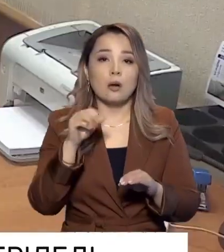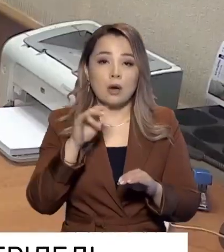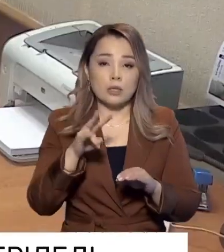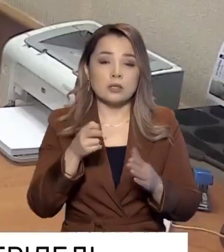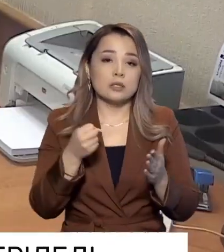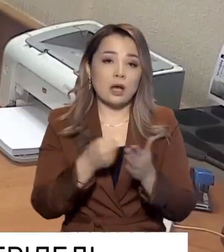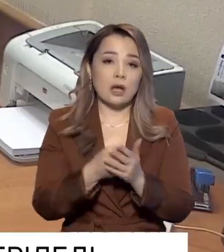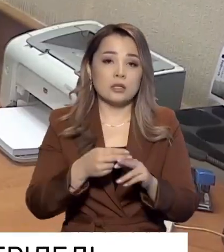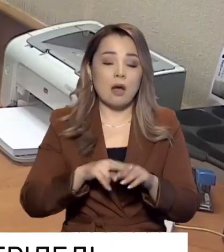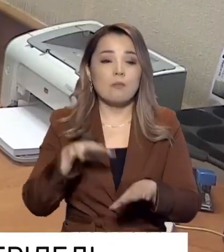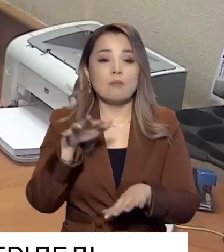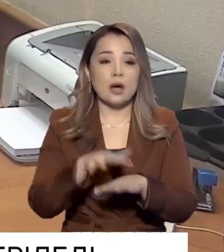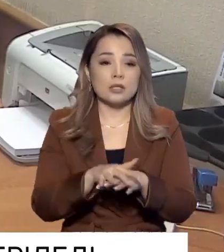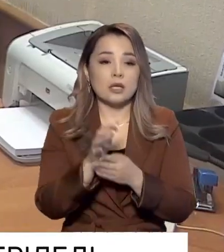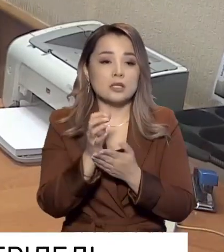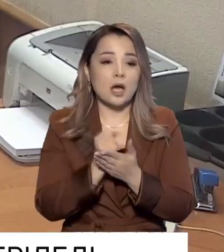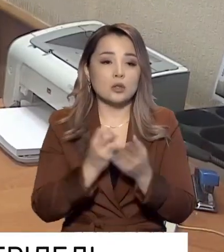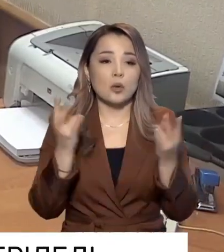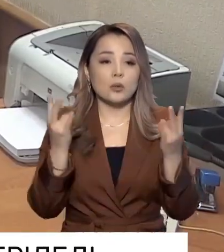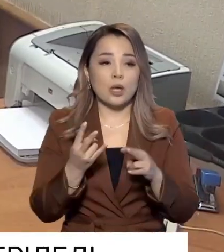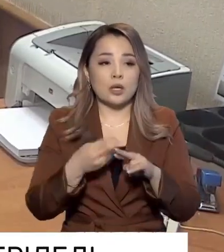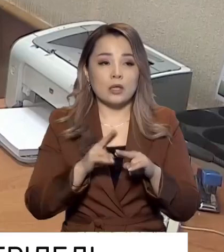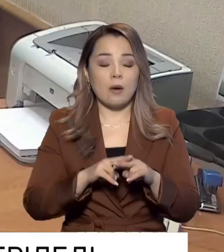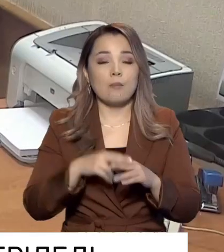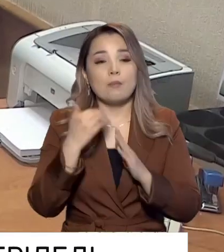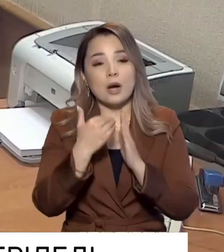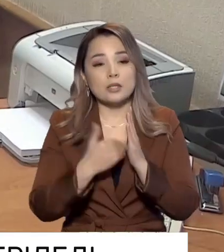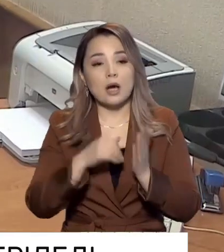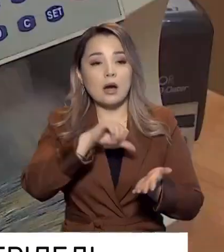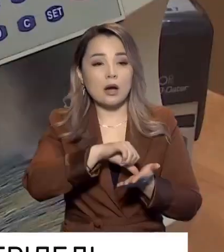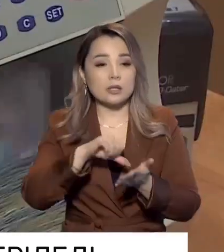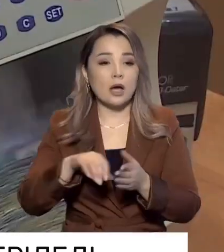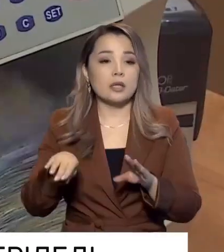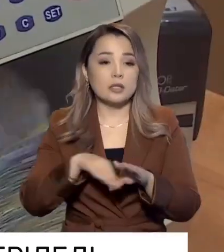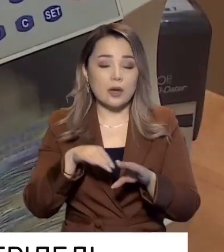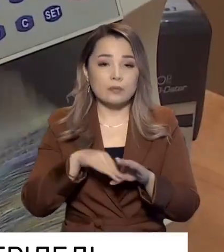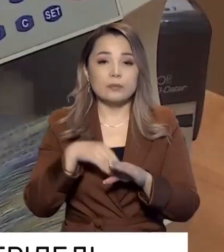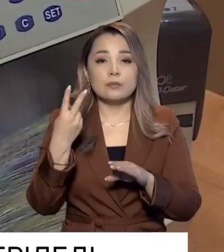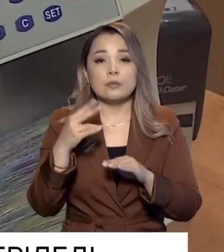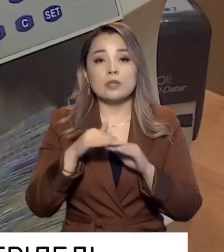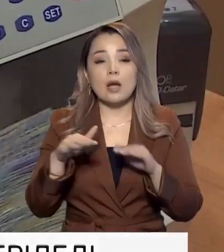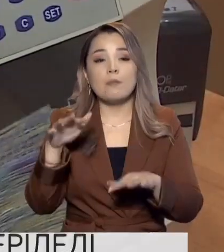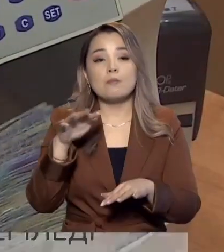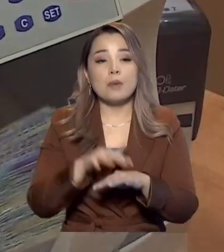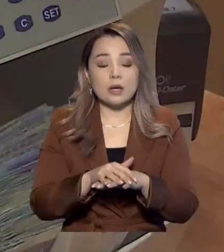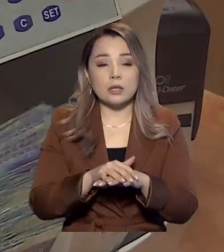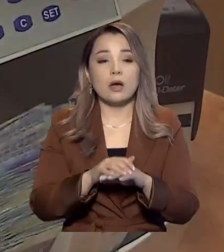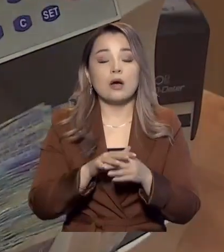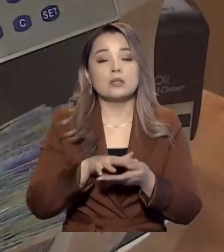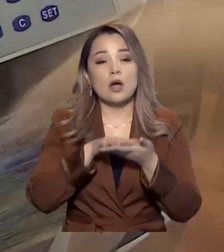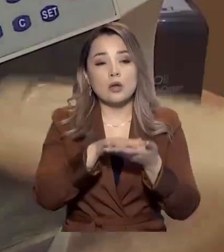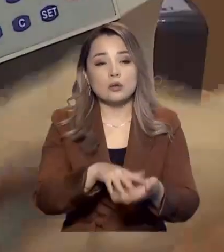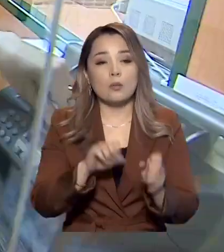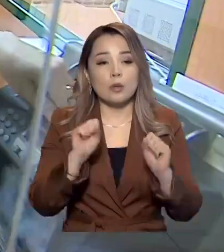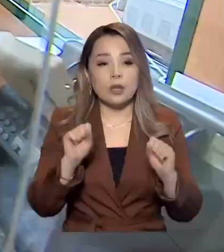ақпанына дейін банкте сақталуы тиіс. Бағдарламаға қатысу үшін салымшылар екінші деңгейдегі банкке барып өтініш беруі қажет.